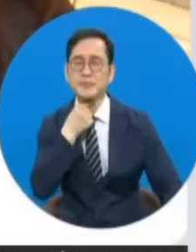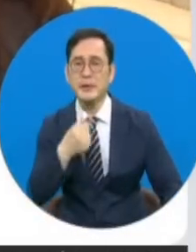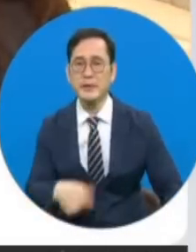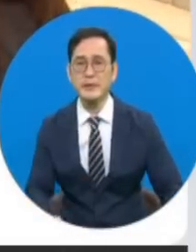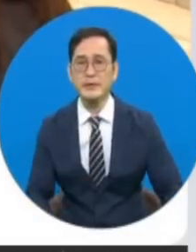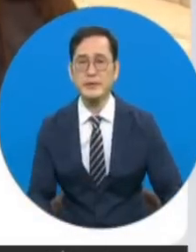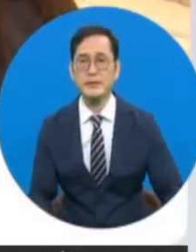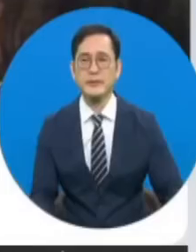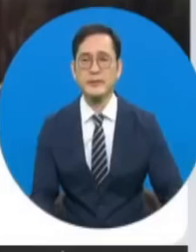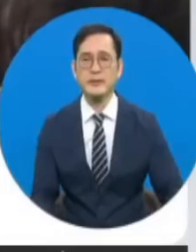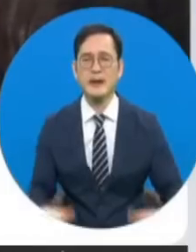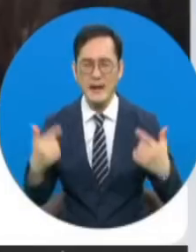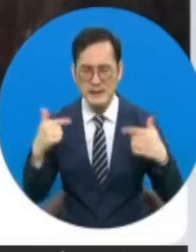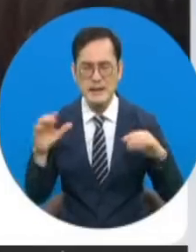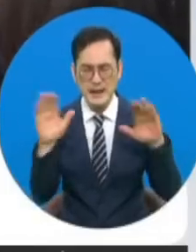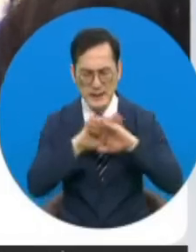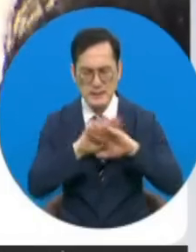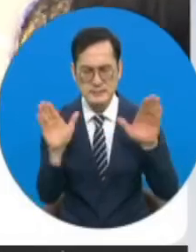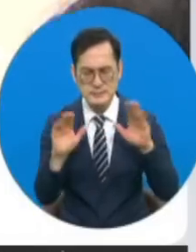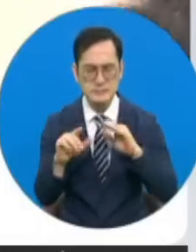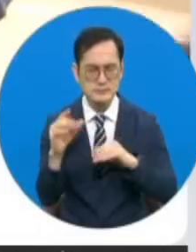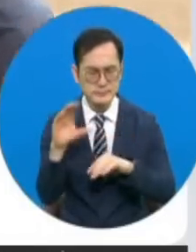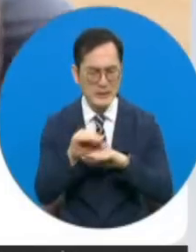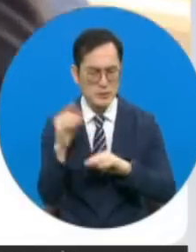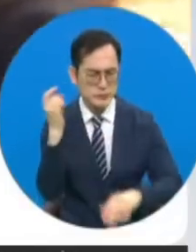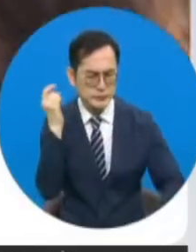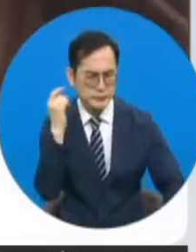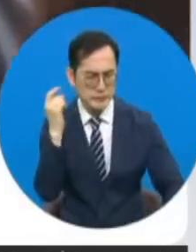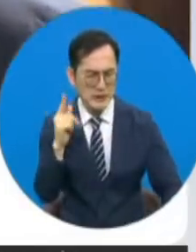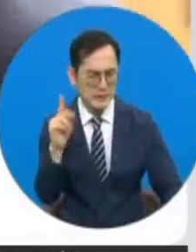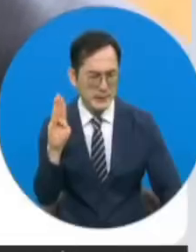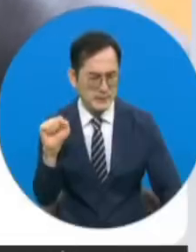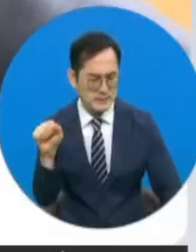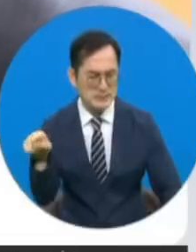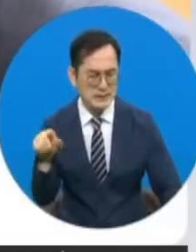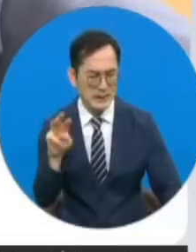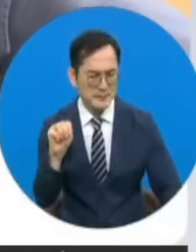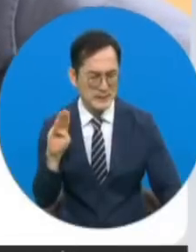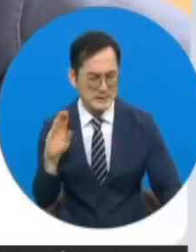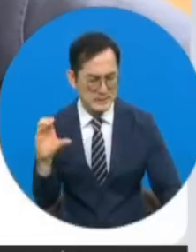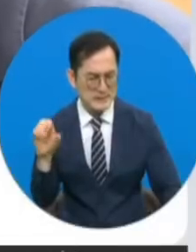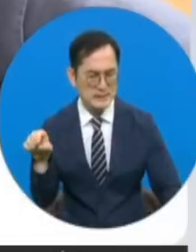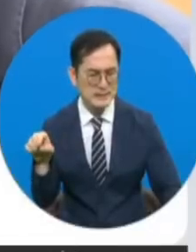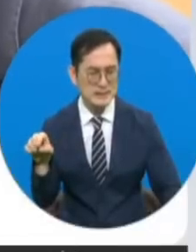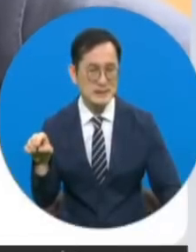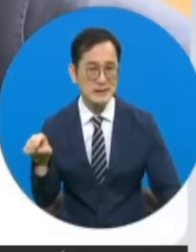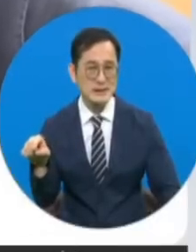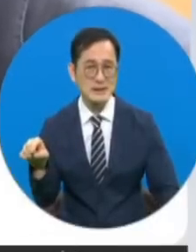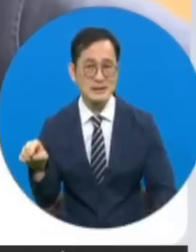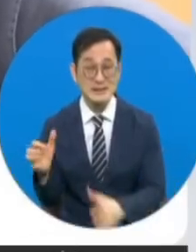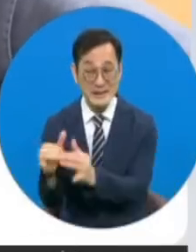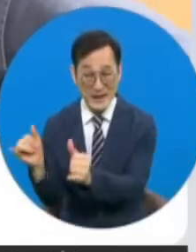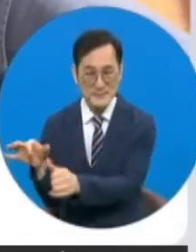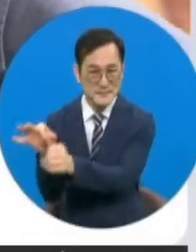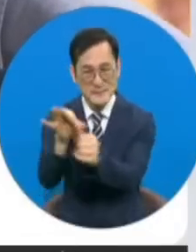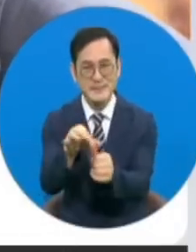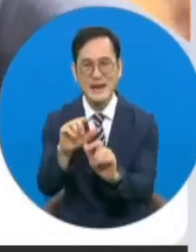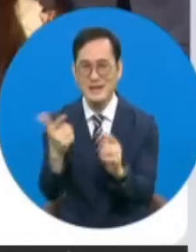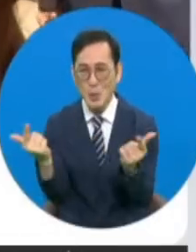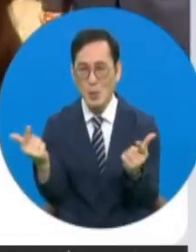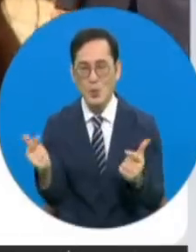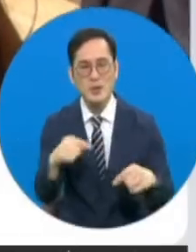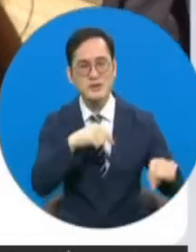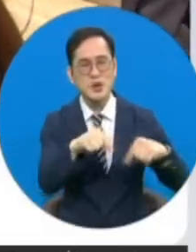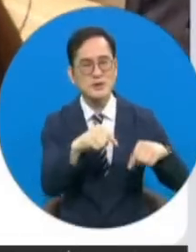라디오를 들으면서 또 방송을 보면서 아 이게 kbs나 MBC 출신 인사들이 아니라 오히려 외부에 있는 정치권과 훨씬 더